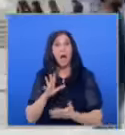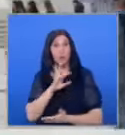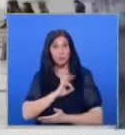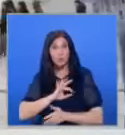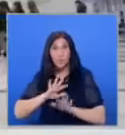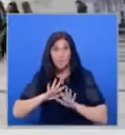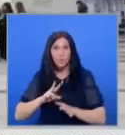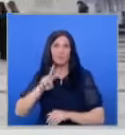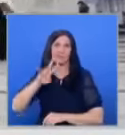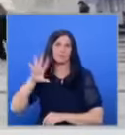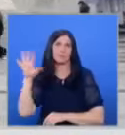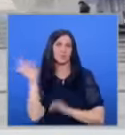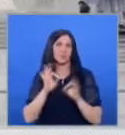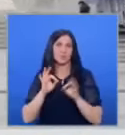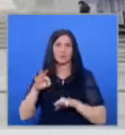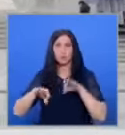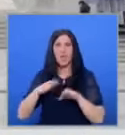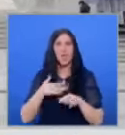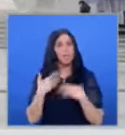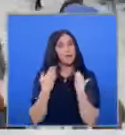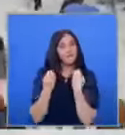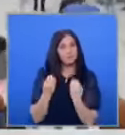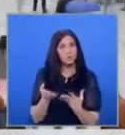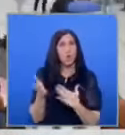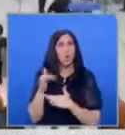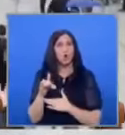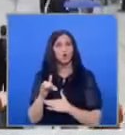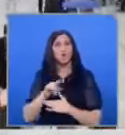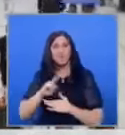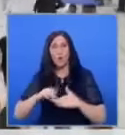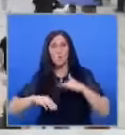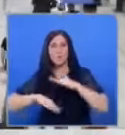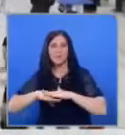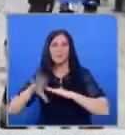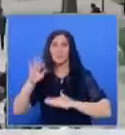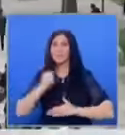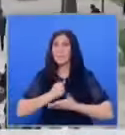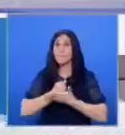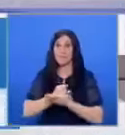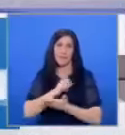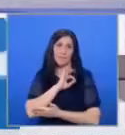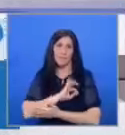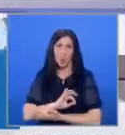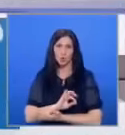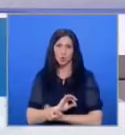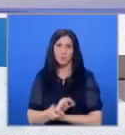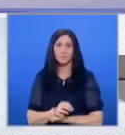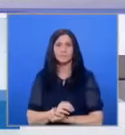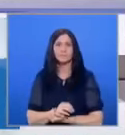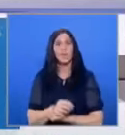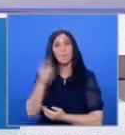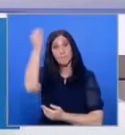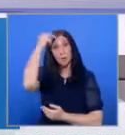поне 25% от гласовете. Има възможност и за още до максимум 50 мандата бонус. У